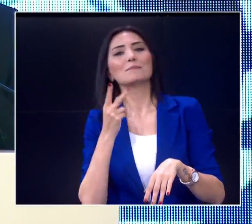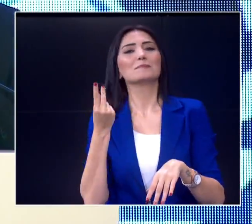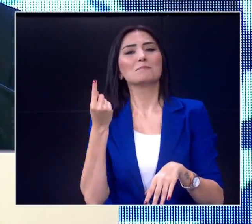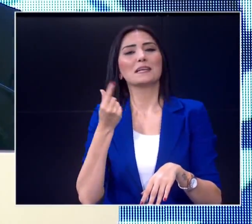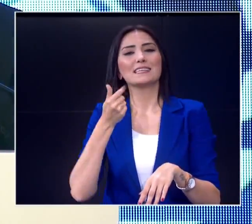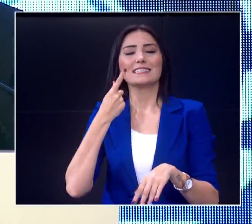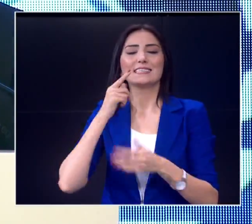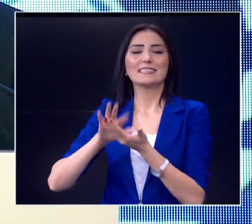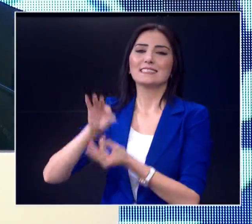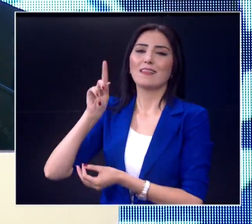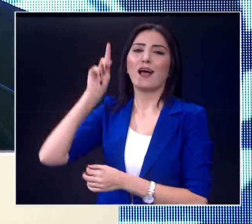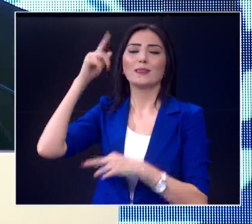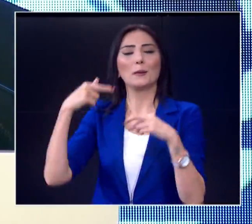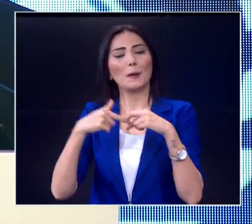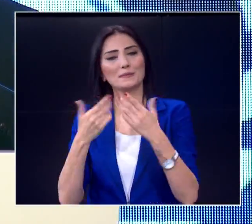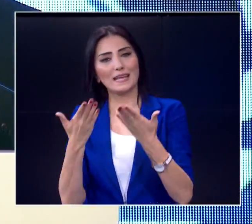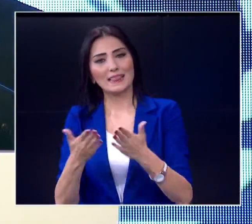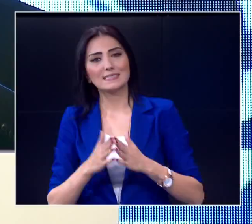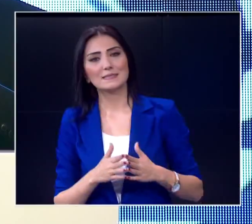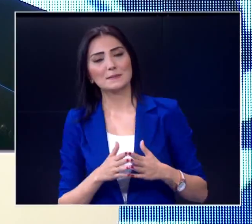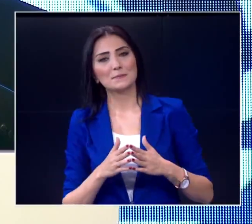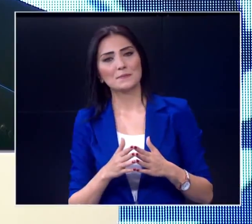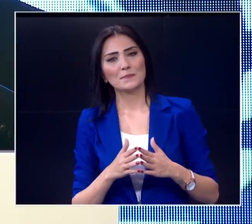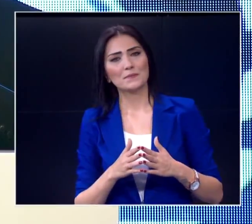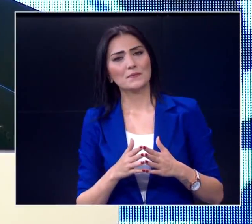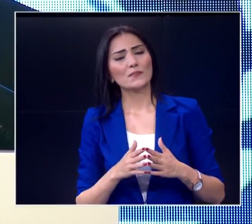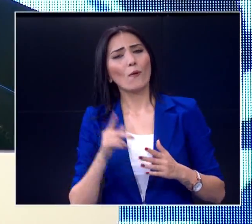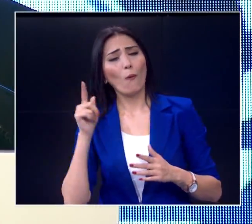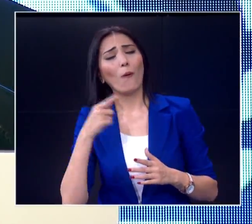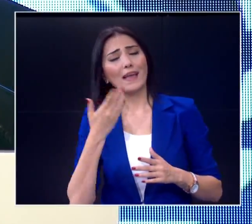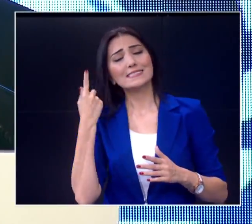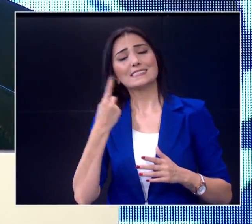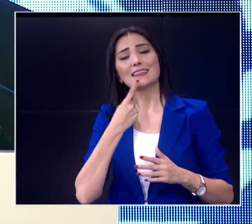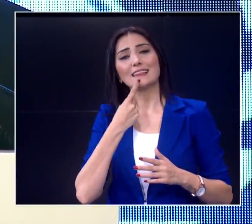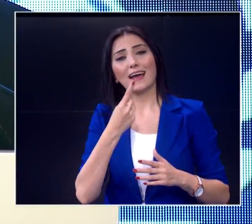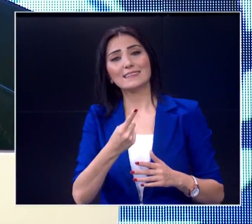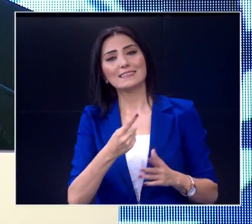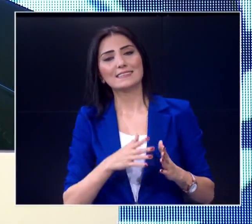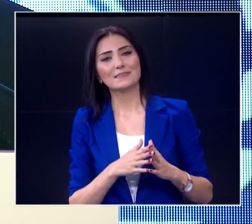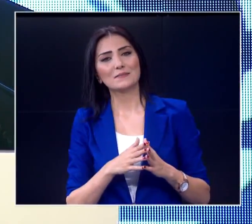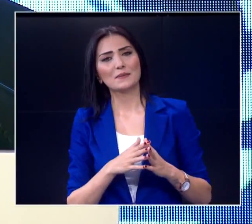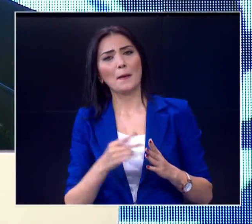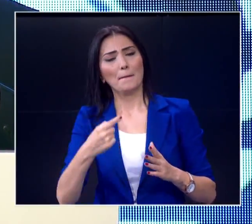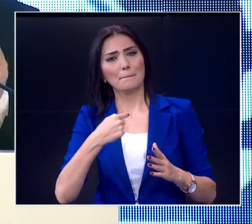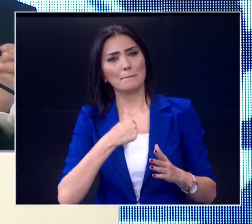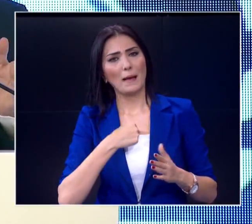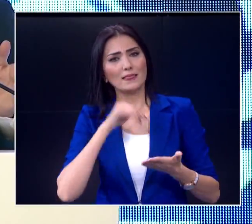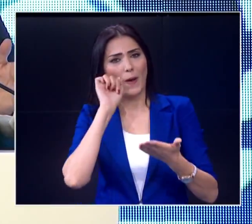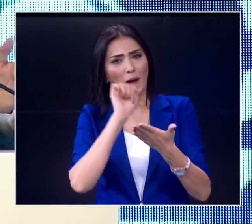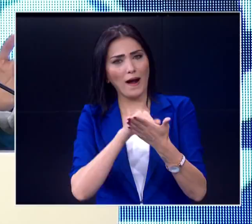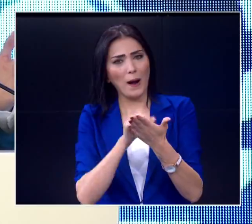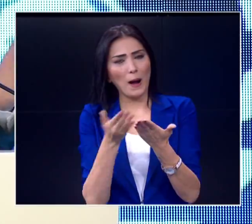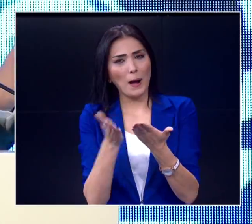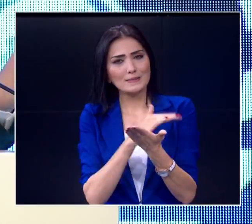beyefendi bir insandı. Allah rahmet eylesin. O derdi ki, ben gazetede